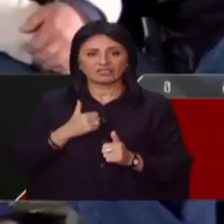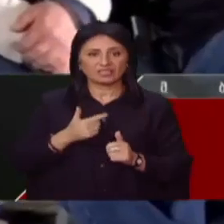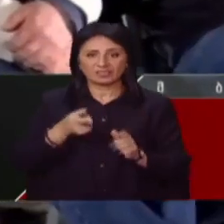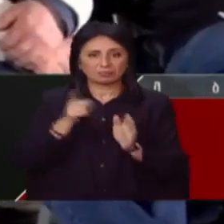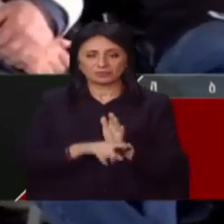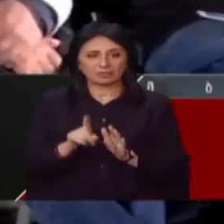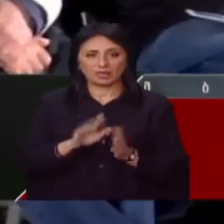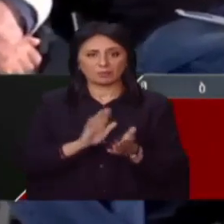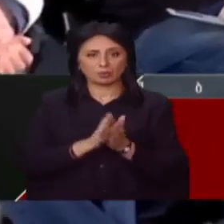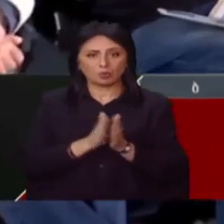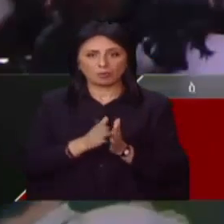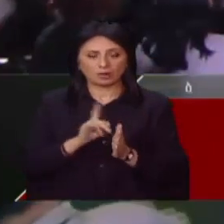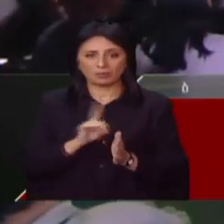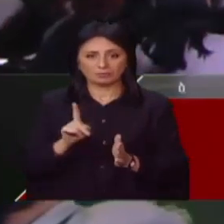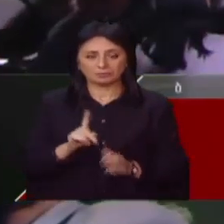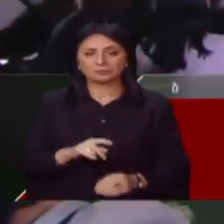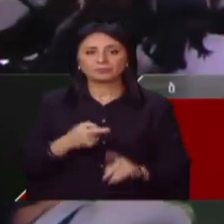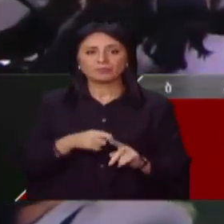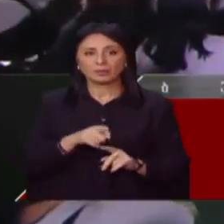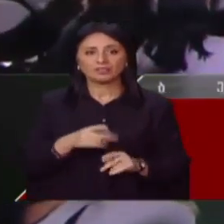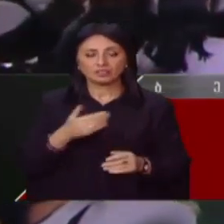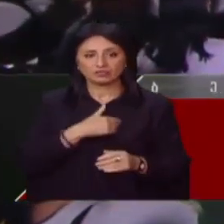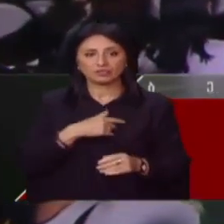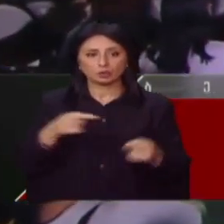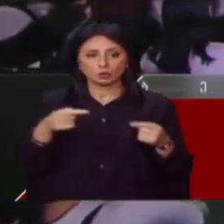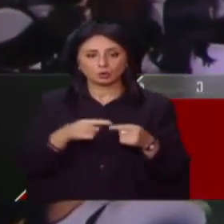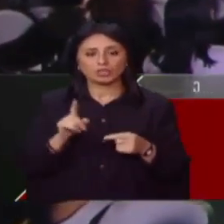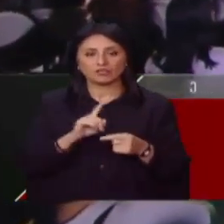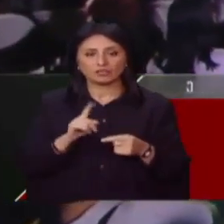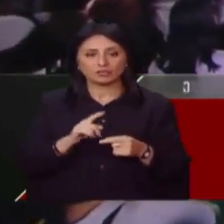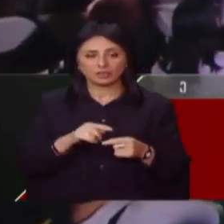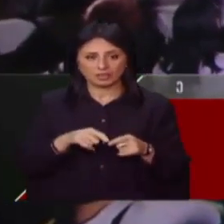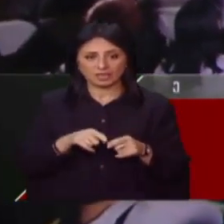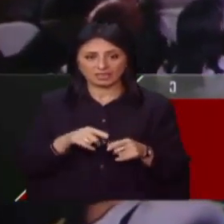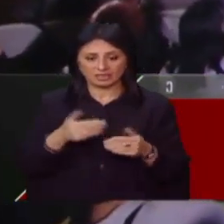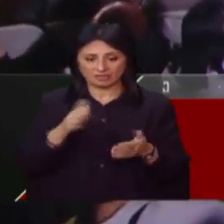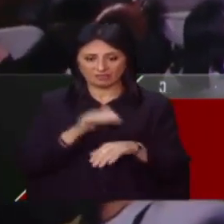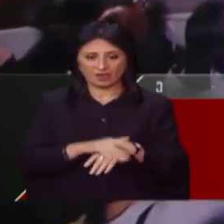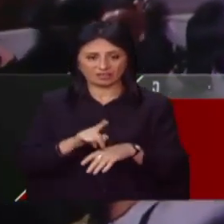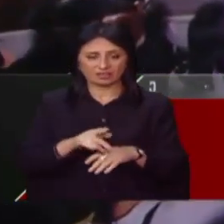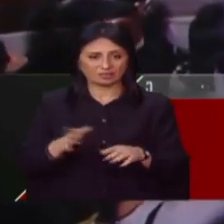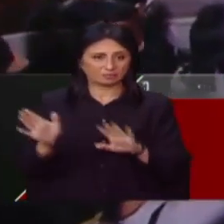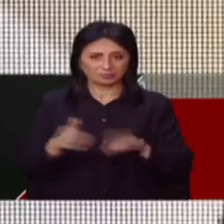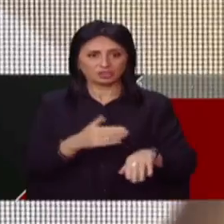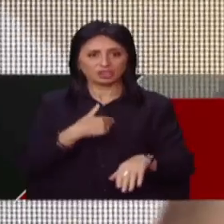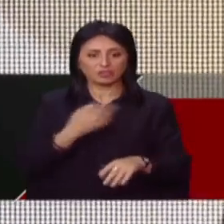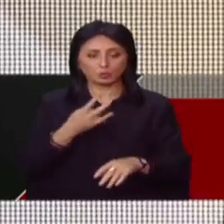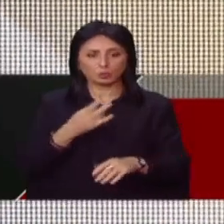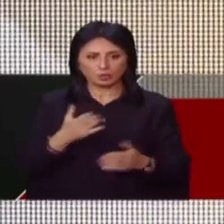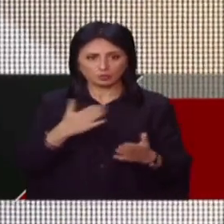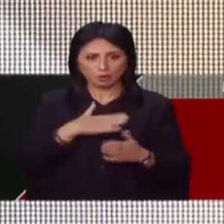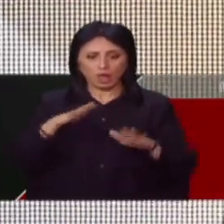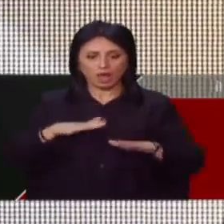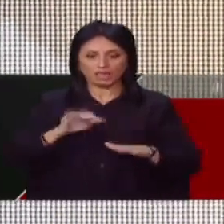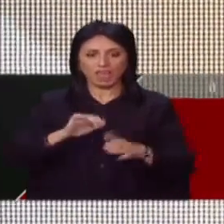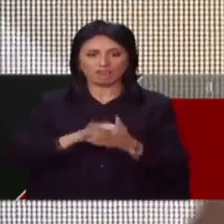შემლახავ მდგომარეობაში აღმოჩენას. ამისთვის გვინდა ჩვენ ზუსტად რომ გადავტეხოთ ეს მოცემულობა, დავიკავოთ ჩვენი კუთვნილი